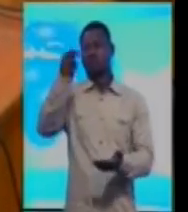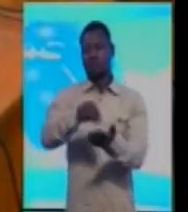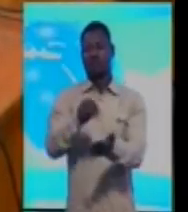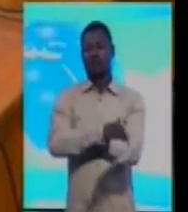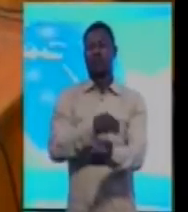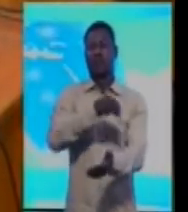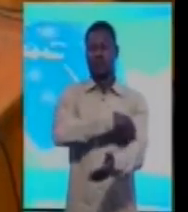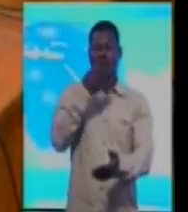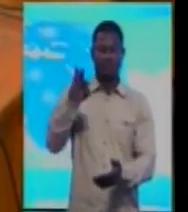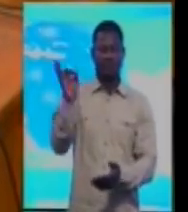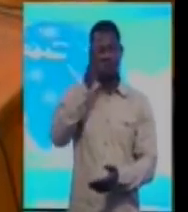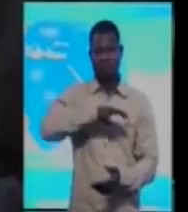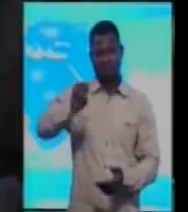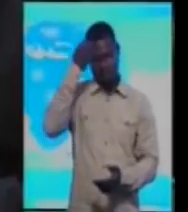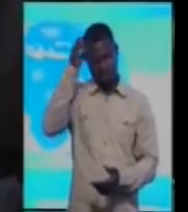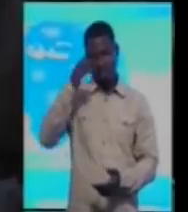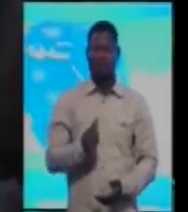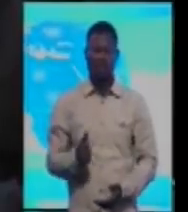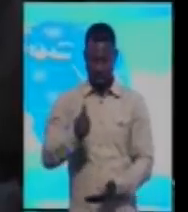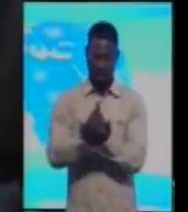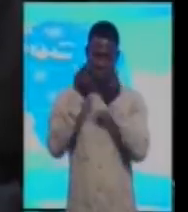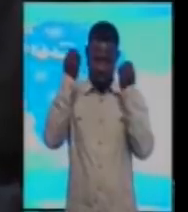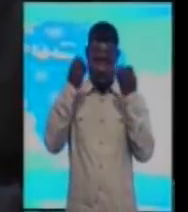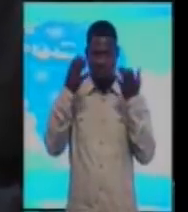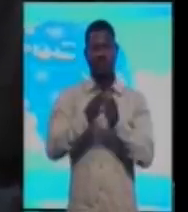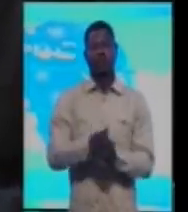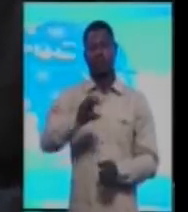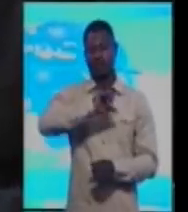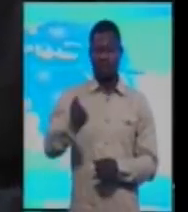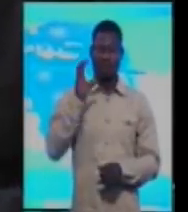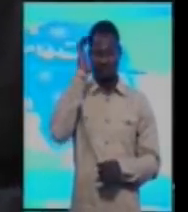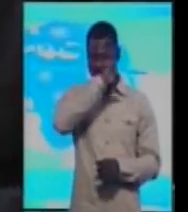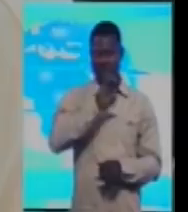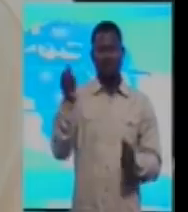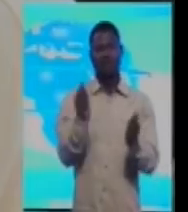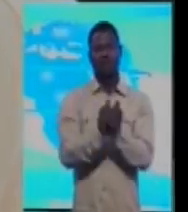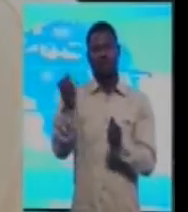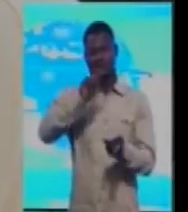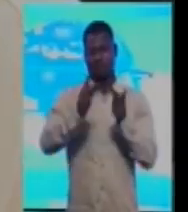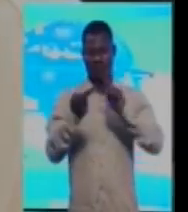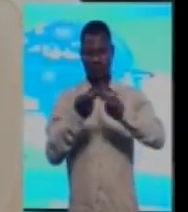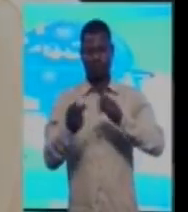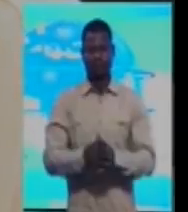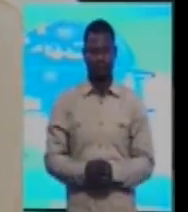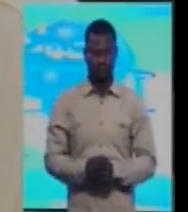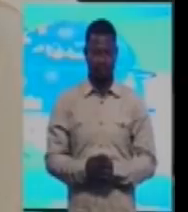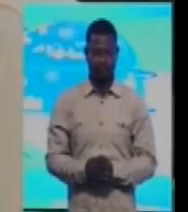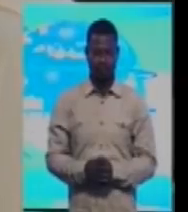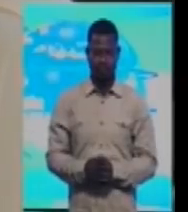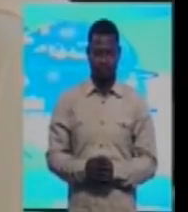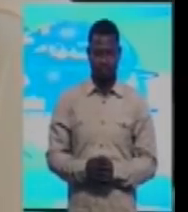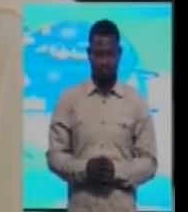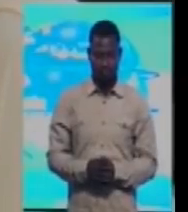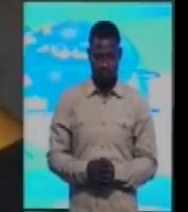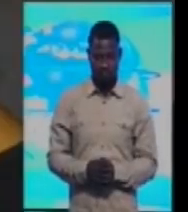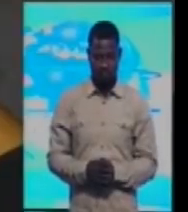contribution substantielle. Un gap est à rechercher et l'idée semble rencontrer l'assentiment des bailleurs de fonds. Vous devez être rassuré dès que